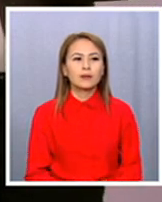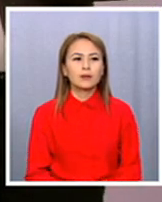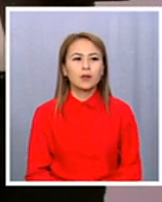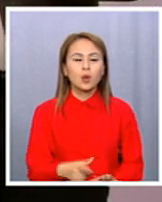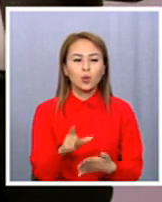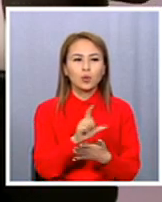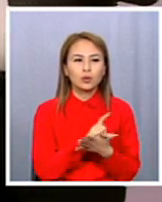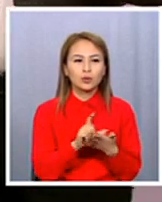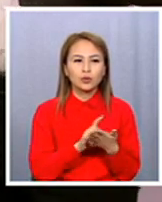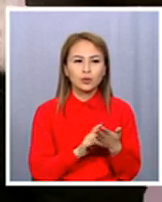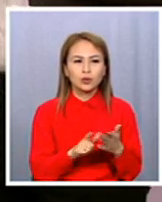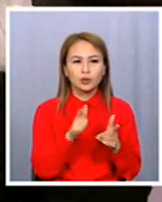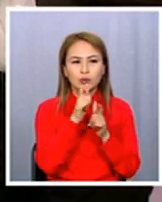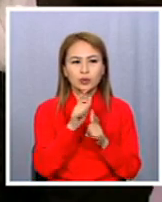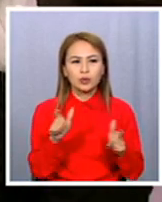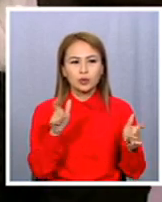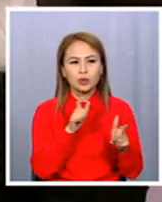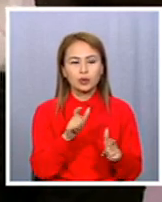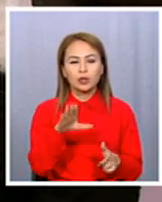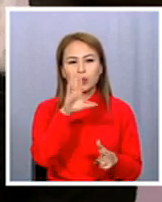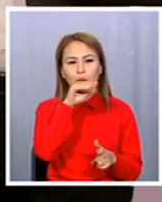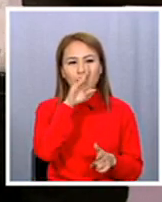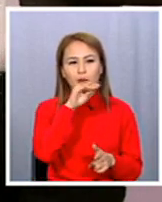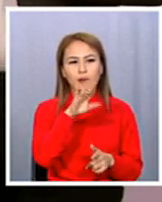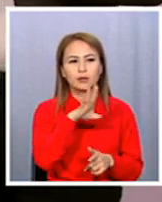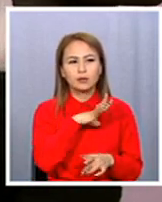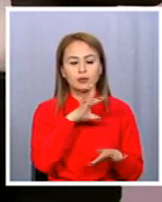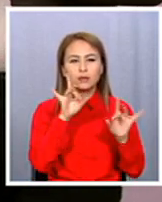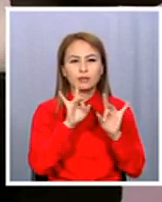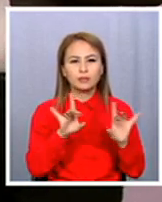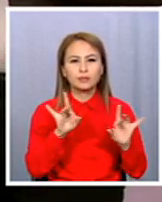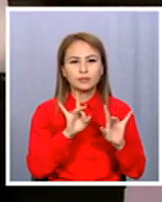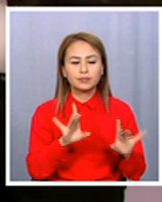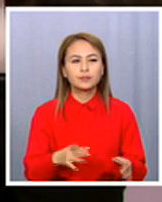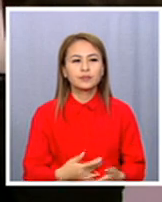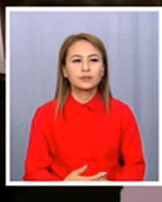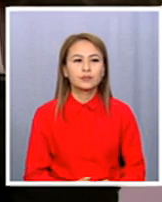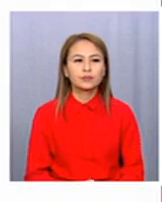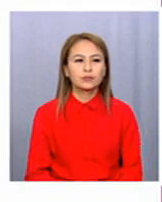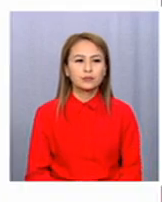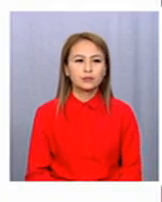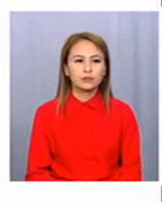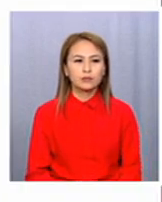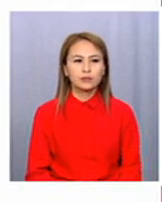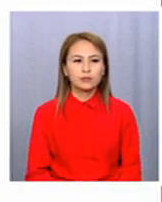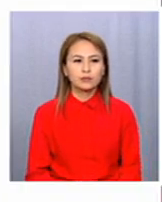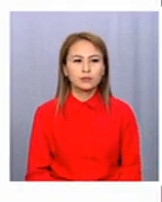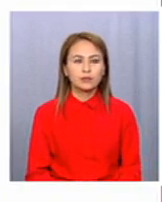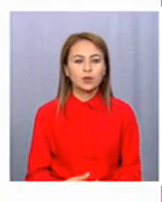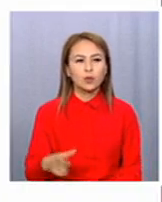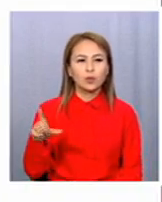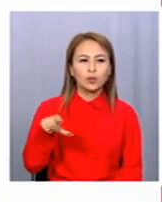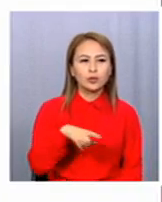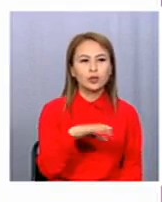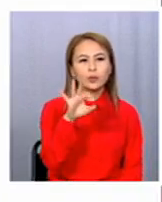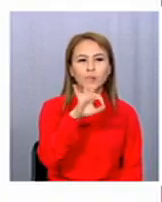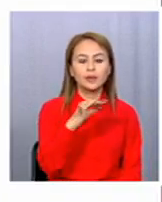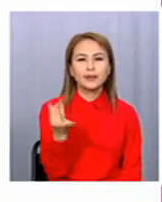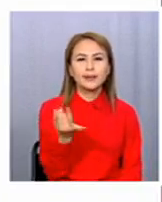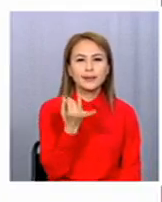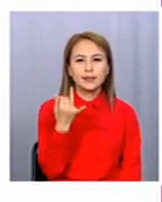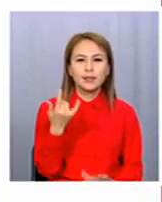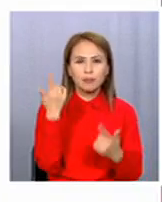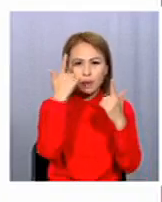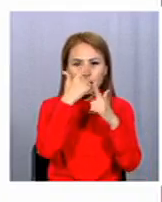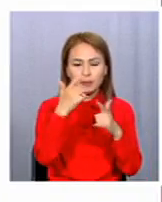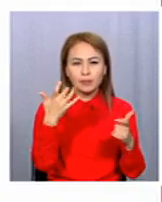Өлеңде үркіп жүзген үйректер айтылады екен. Тамаша, көлдер туралы қызықты